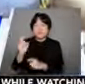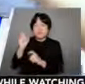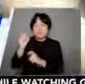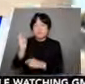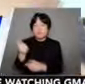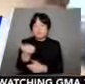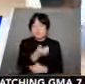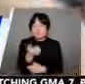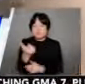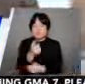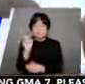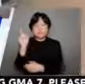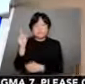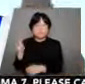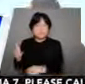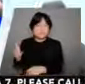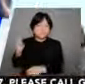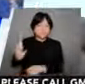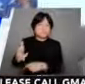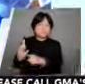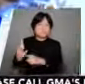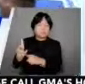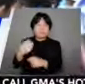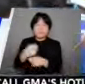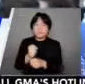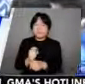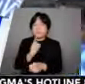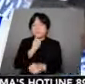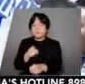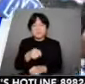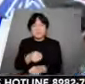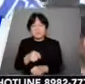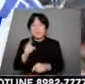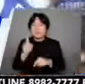yon ng mga fire truck para siguraduhin na hindi